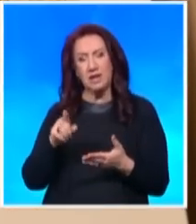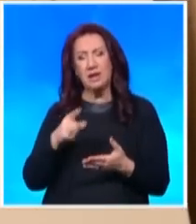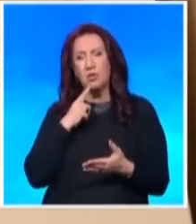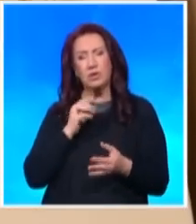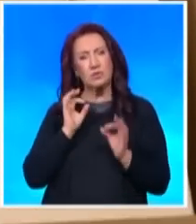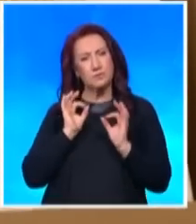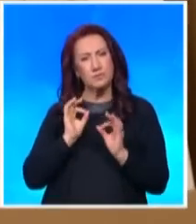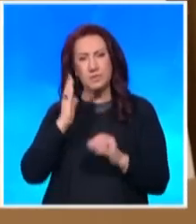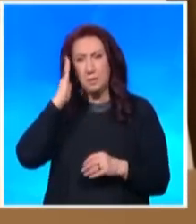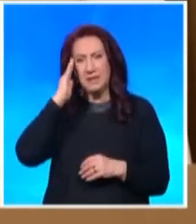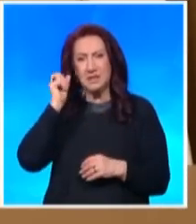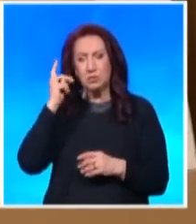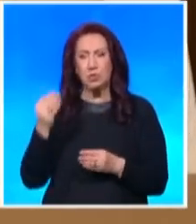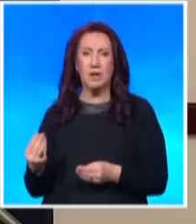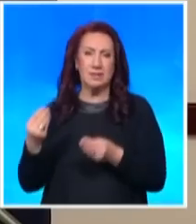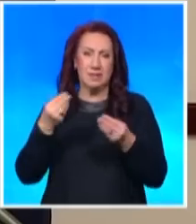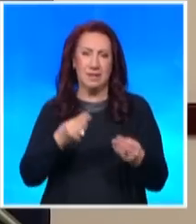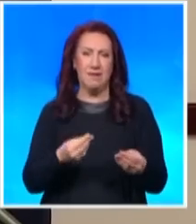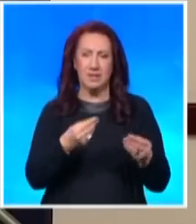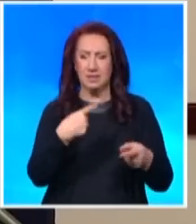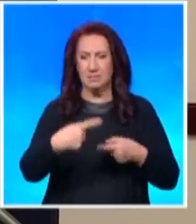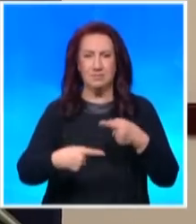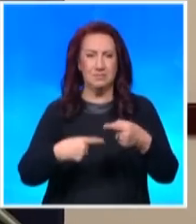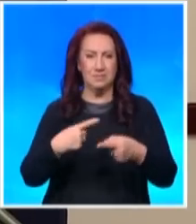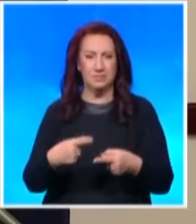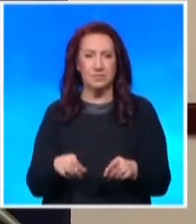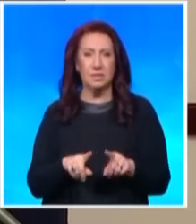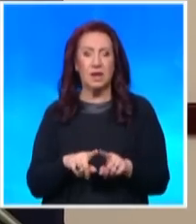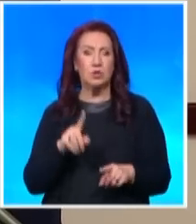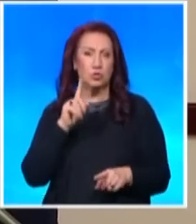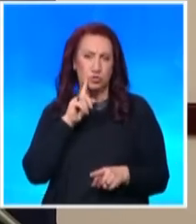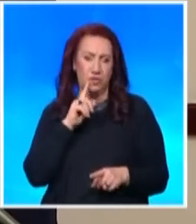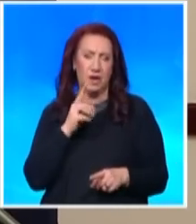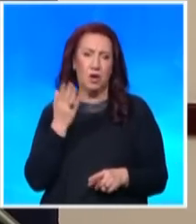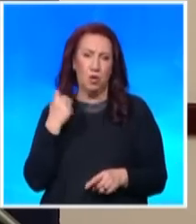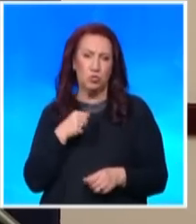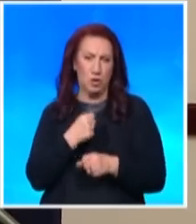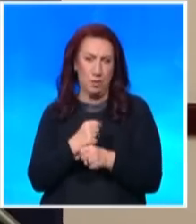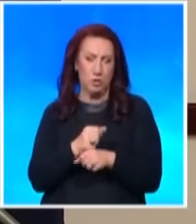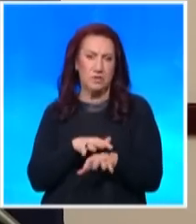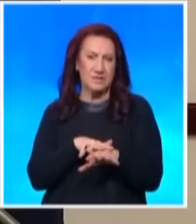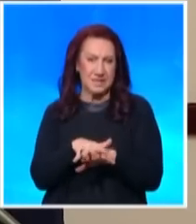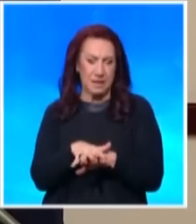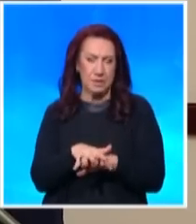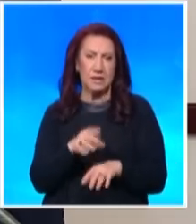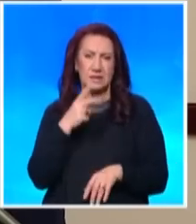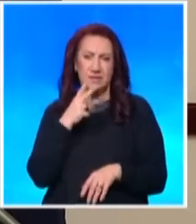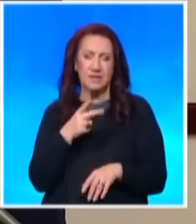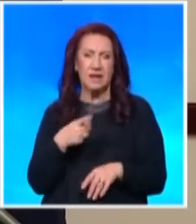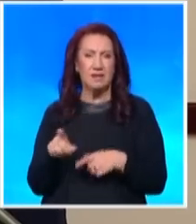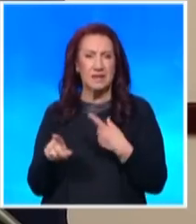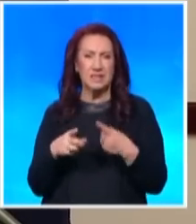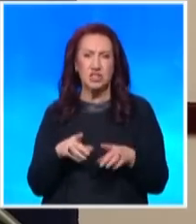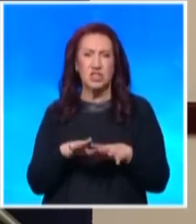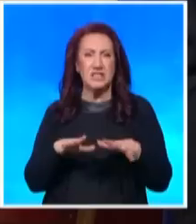предават, а Найден Тодоров му благодари. Като човек, който е бил в системата, съм видял и няколко ситуации, в които културата е била